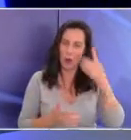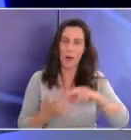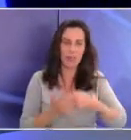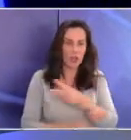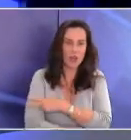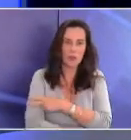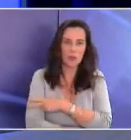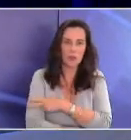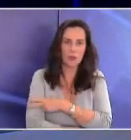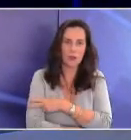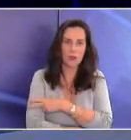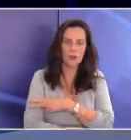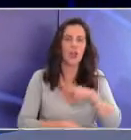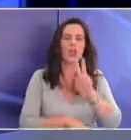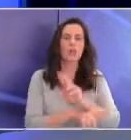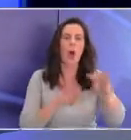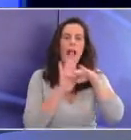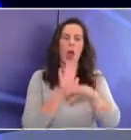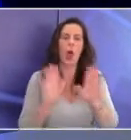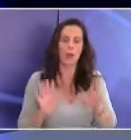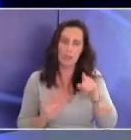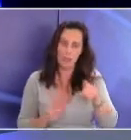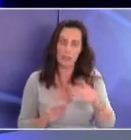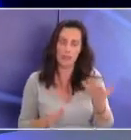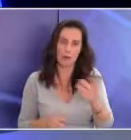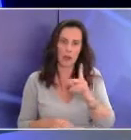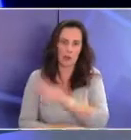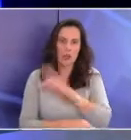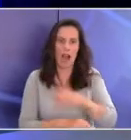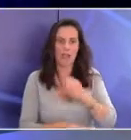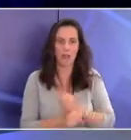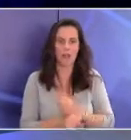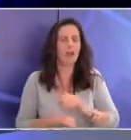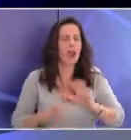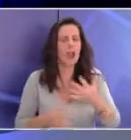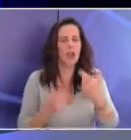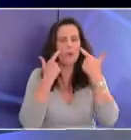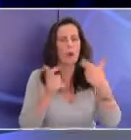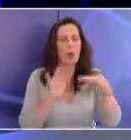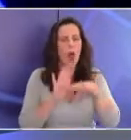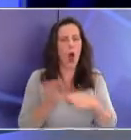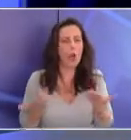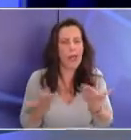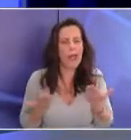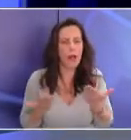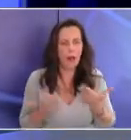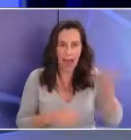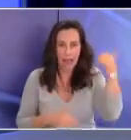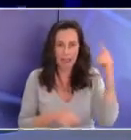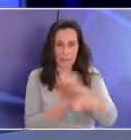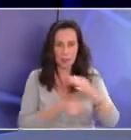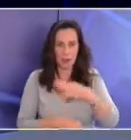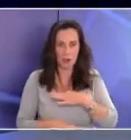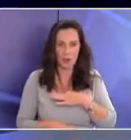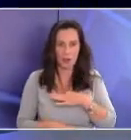המשטרה? לאכוף את החוק. בעצם זה המטרה, זה בעצם הסלוגן של המשטרה. עכשיו, איך מבצעים אכיפה? כשאתה בזמנו, אם